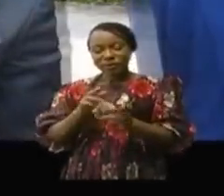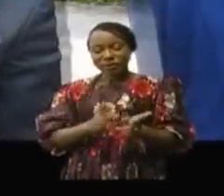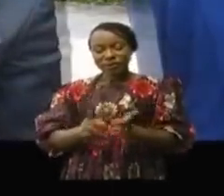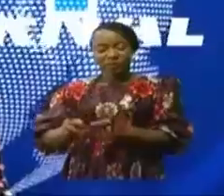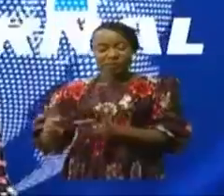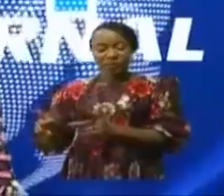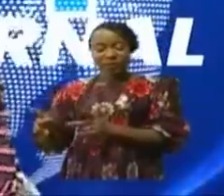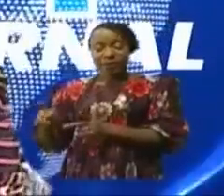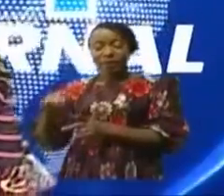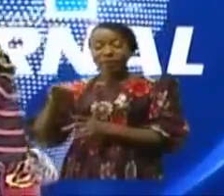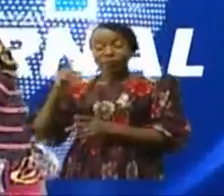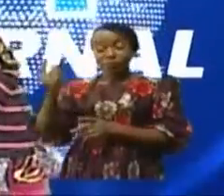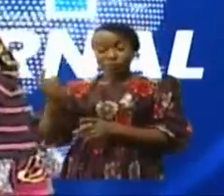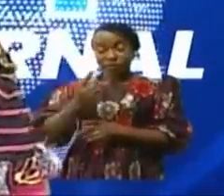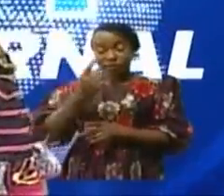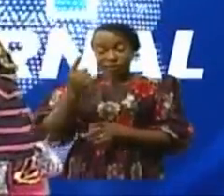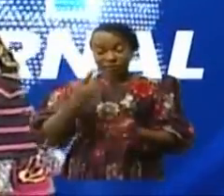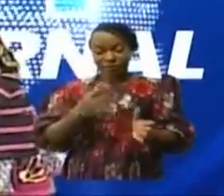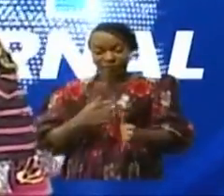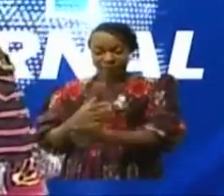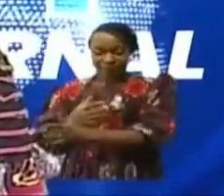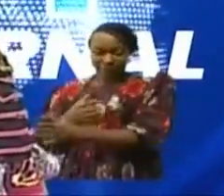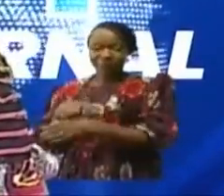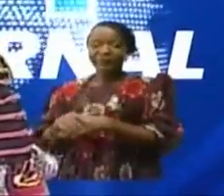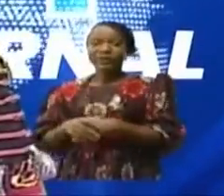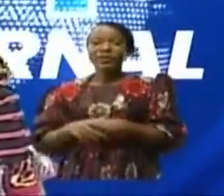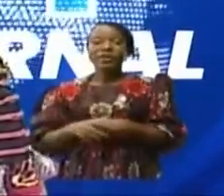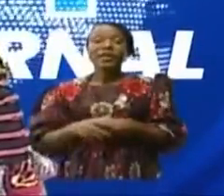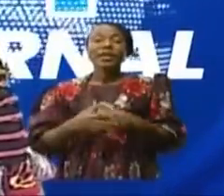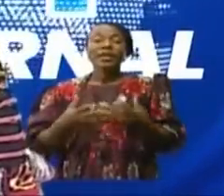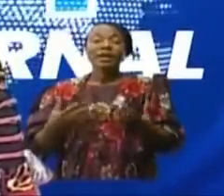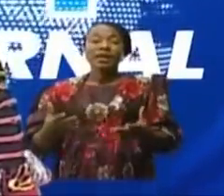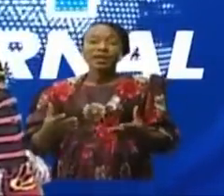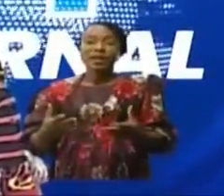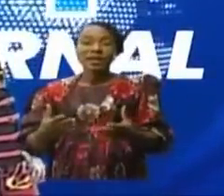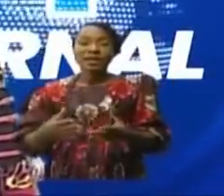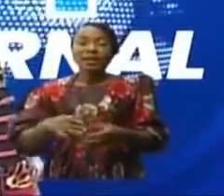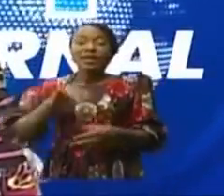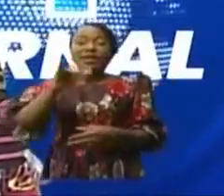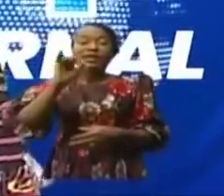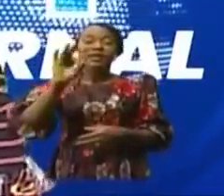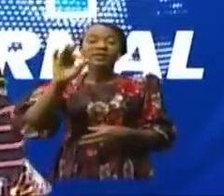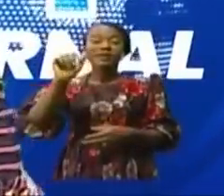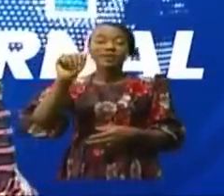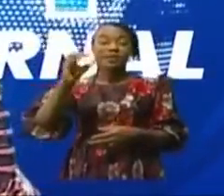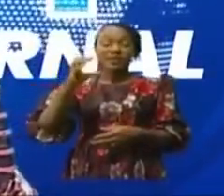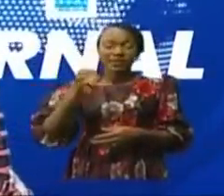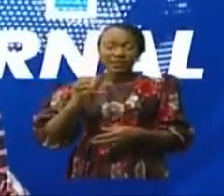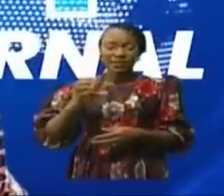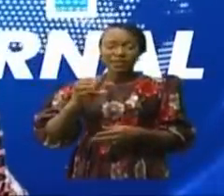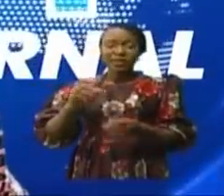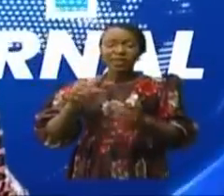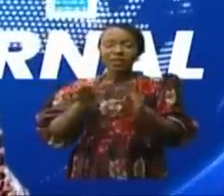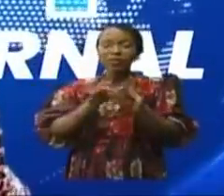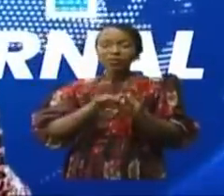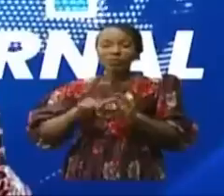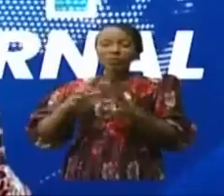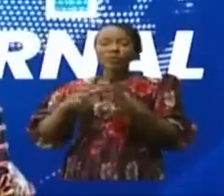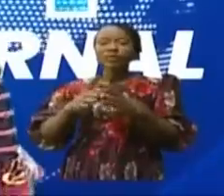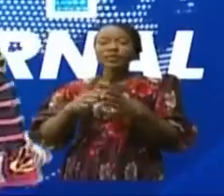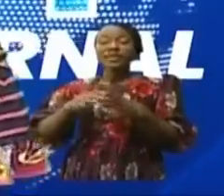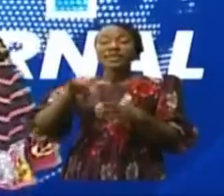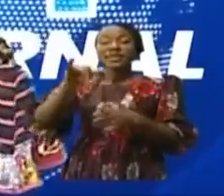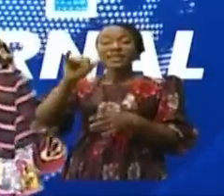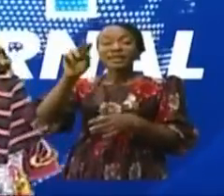planétaire. L'Institut facultaire des sciences de l'information et de la communication, IFACIC, en collaboration avec l'INERB et la